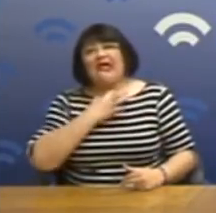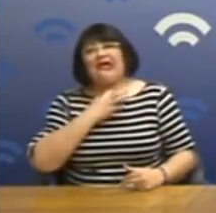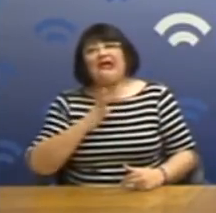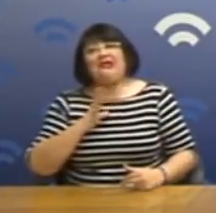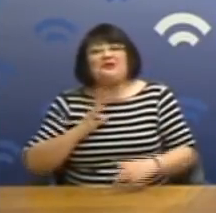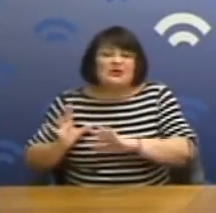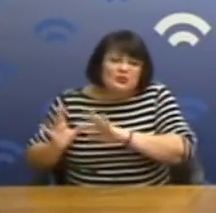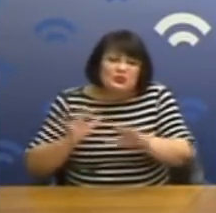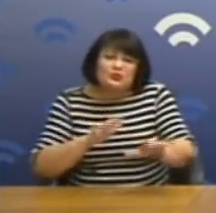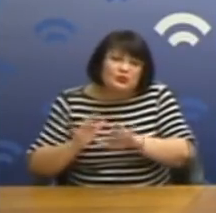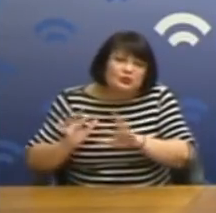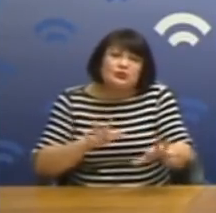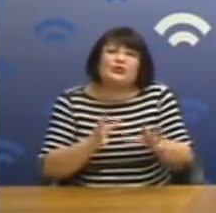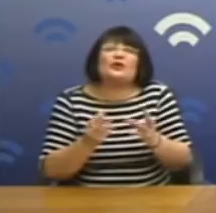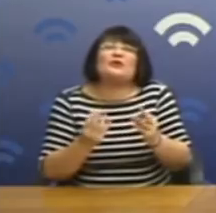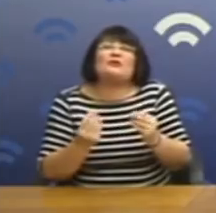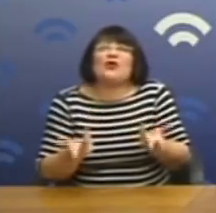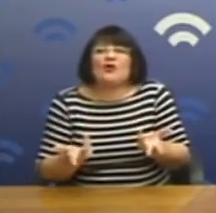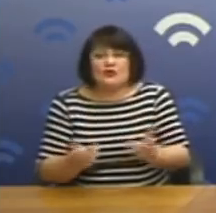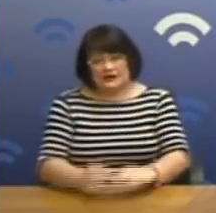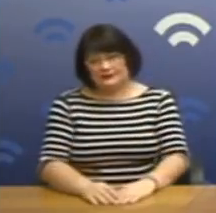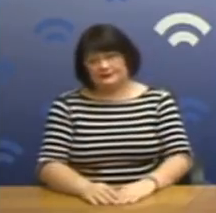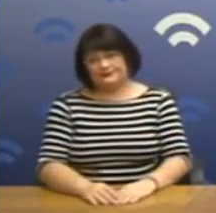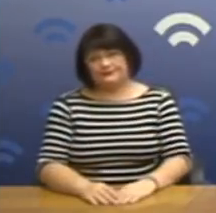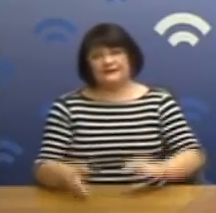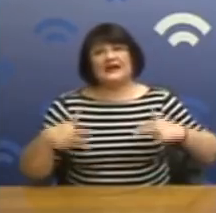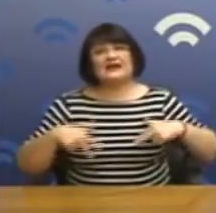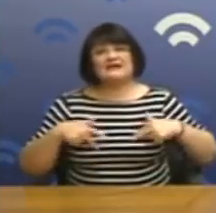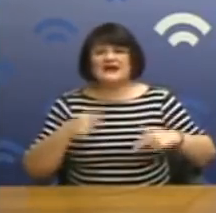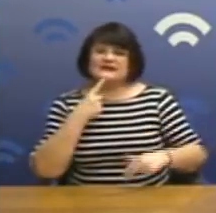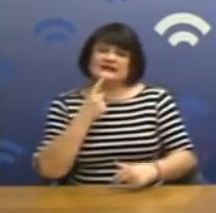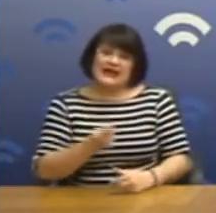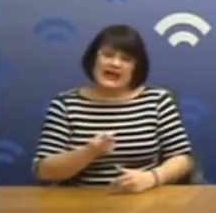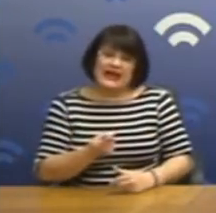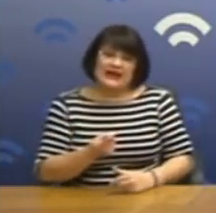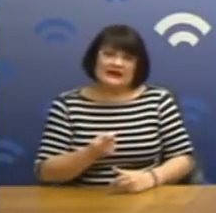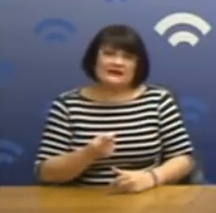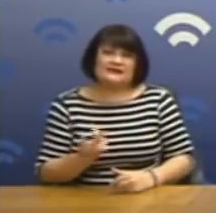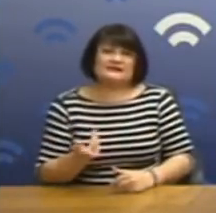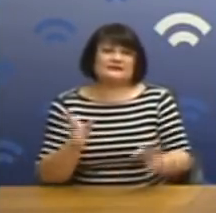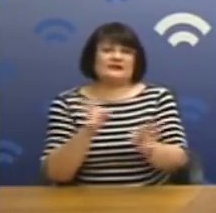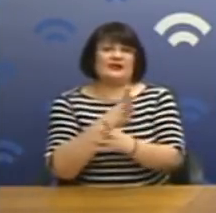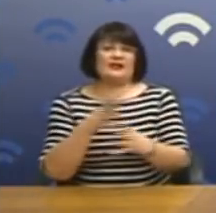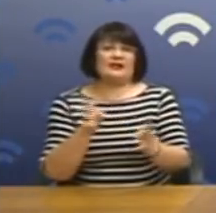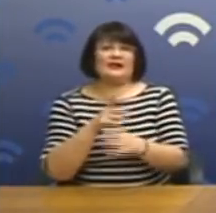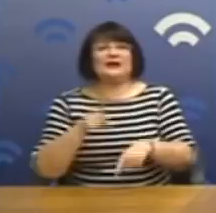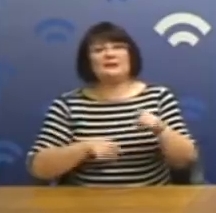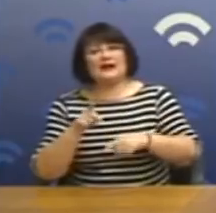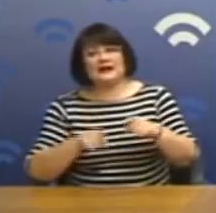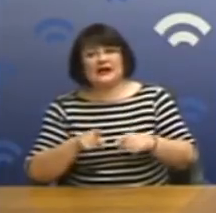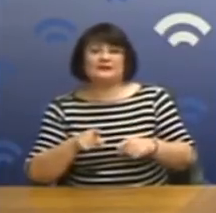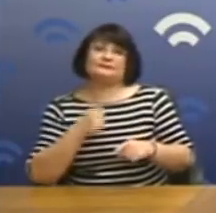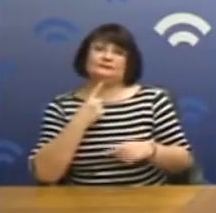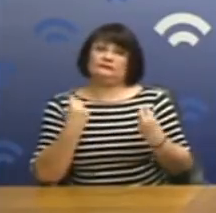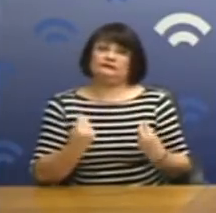στην Ελλάδα. Η κυβέρνηση επαναφέρει τη ρητορική για λαϊκή κατανάλωση και χάιδεμα κυρίως αυτιών,